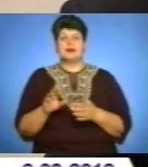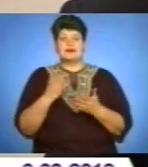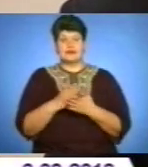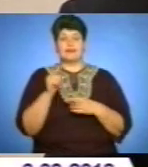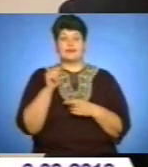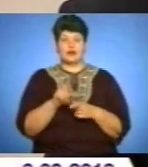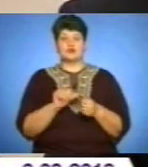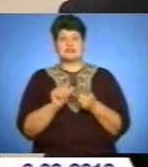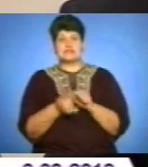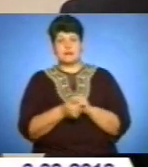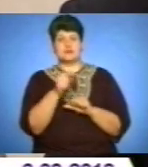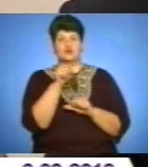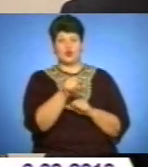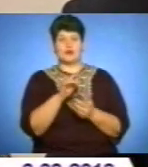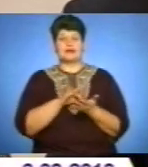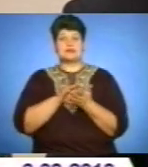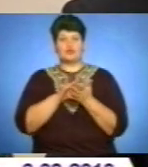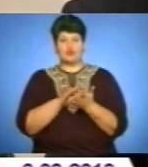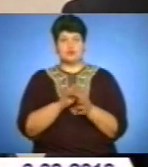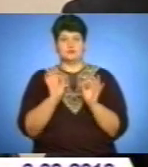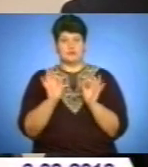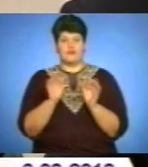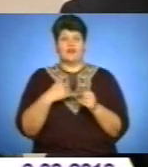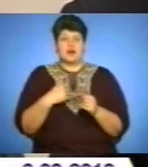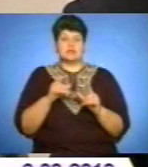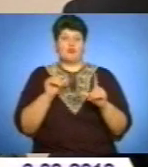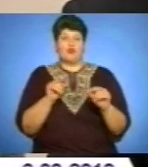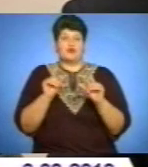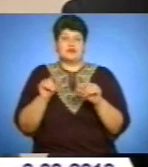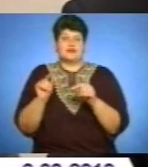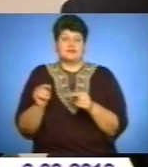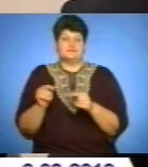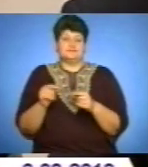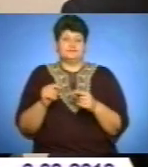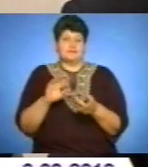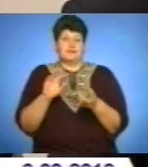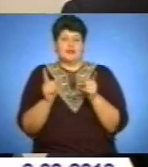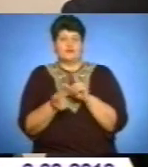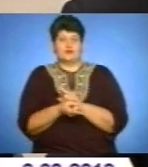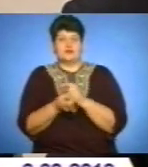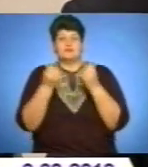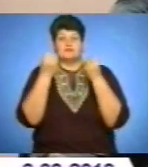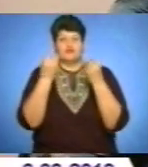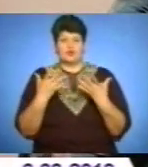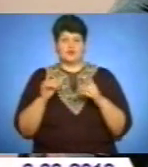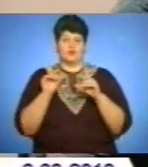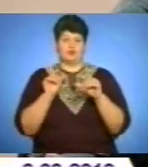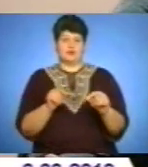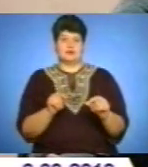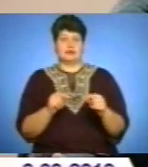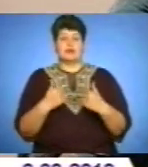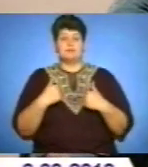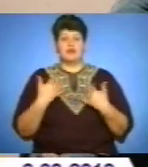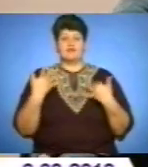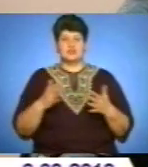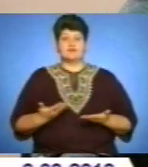замість тої екскурсії повноцінної, у нас поїздки перетворились просто в поїздки. Ми дожилися до того,